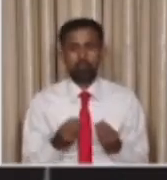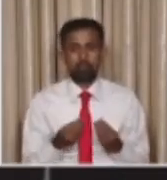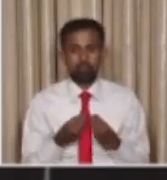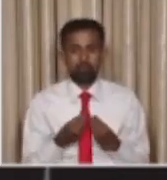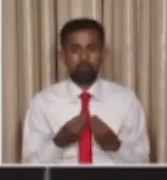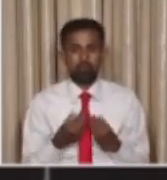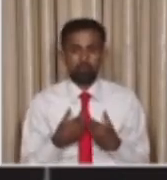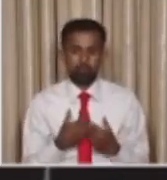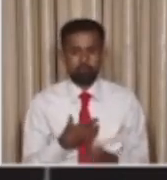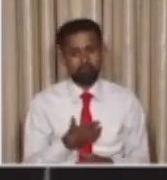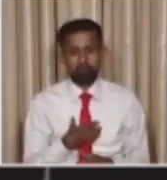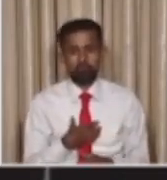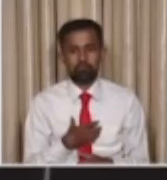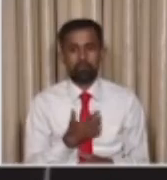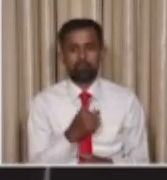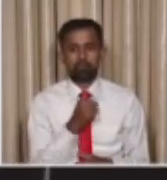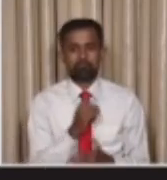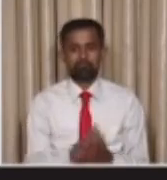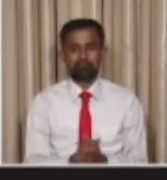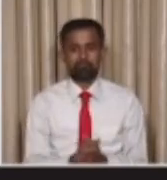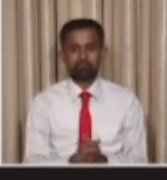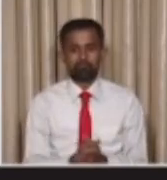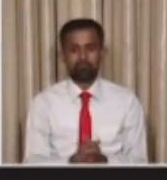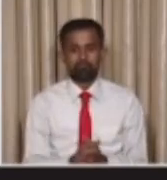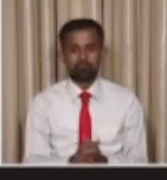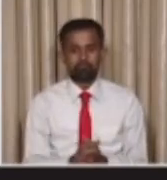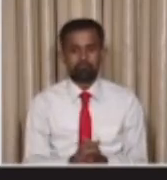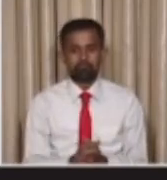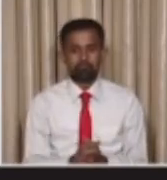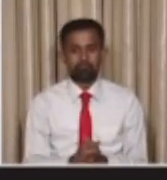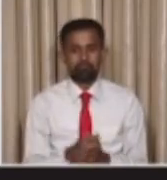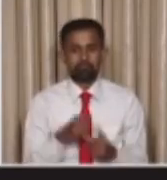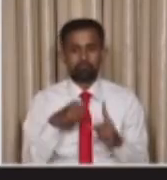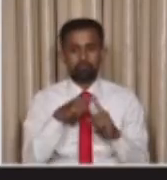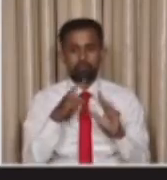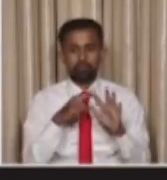පිළිබඳව අපි කනගාටු වෙනවා. බොහොම ස්තුතියි ගර්මන්තුමා. කින්ස් නෙල්සන් ගර්මන්තුමා ඔබතුමාට විනාඩි 4ක